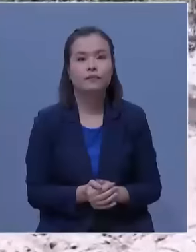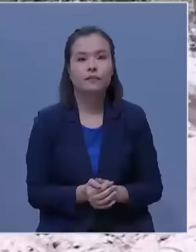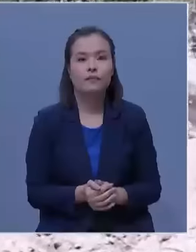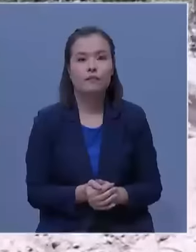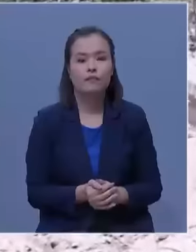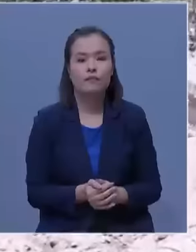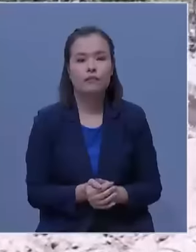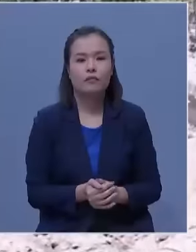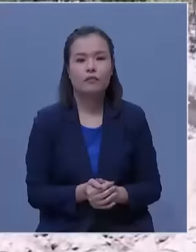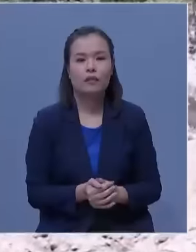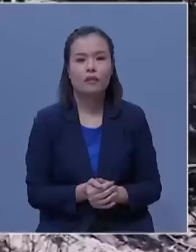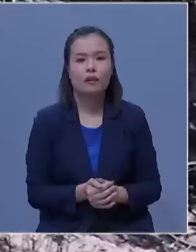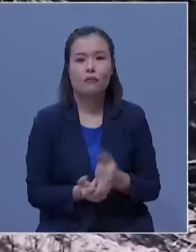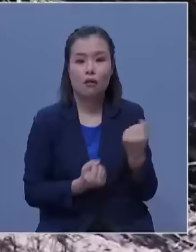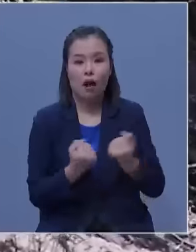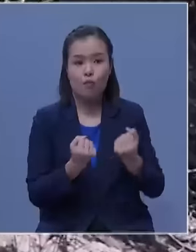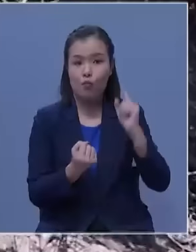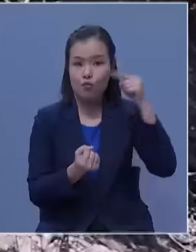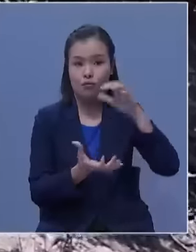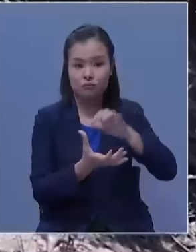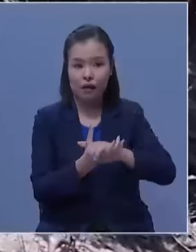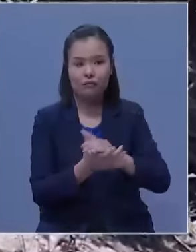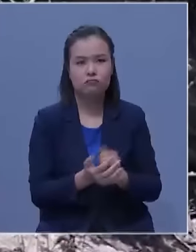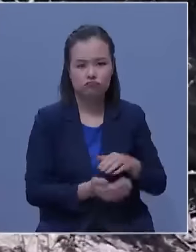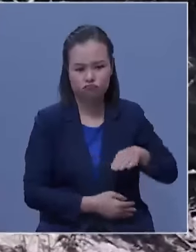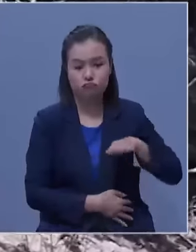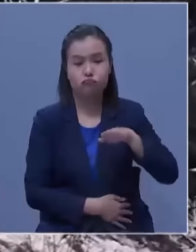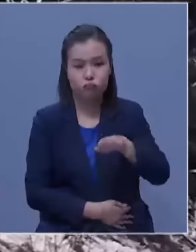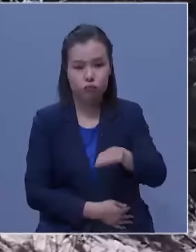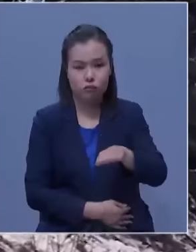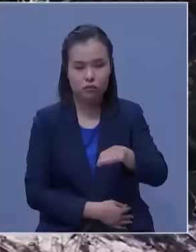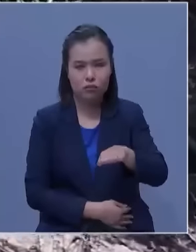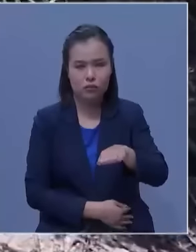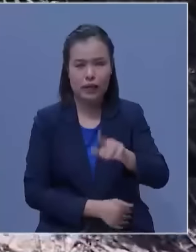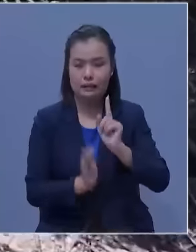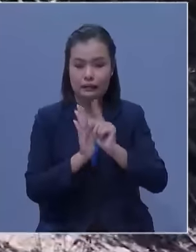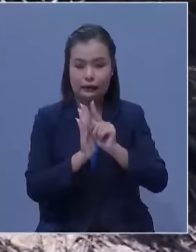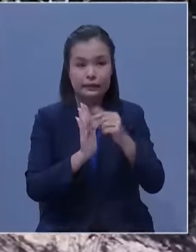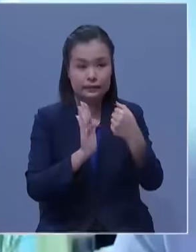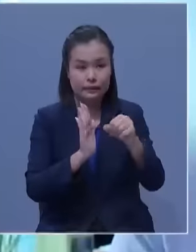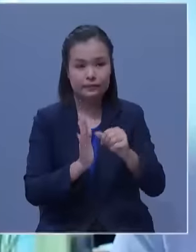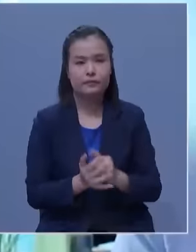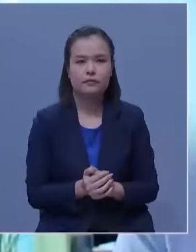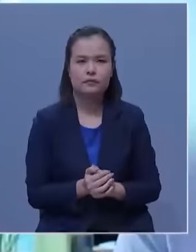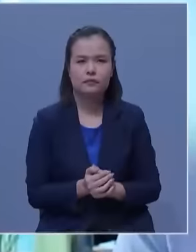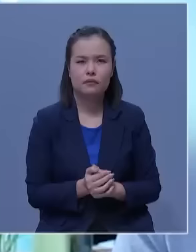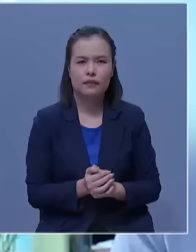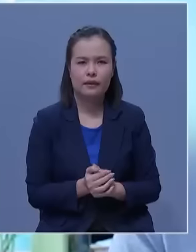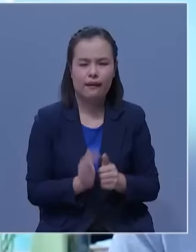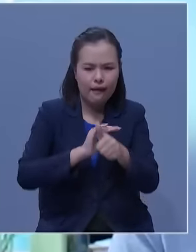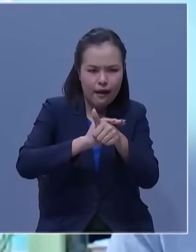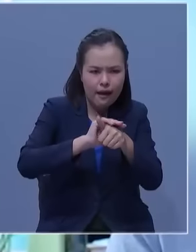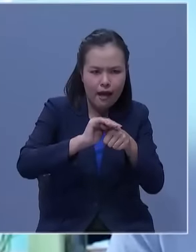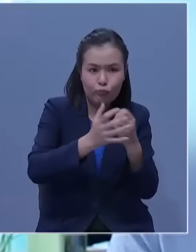ก็เลยรีบขับรถมากับภรรยาพอมาถึงที่เกิดเหตุเนี่ยนะฮะประมาณสัก10นาทีคุณสุนทรบอกว่าถูกลอบยิงมาจ